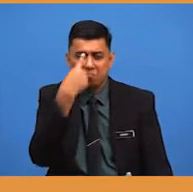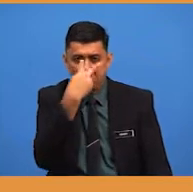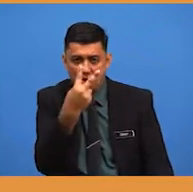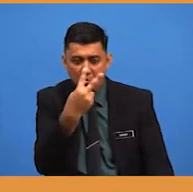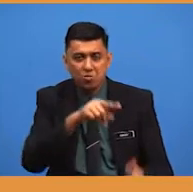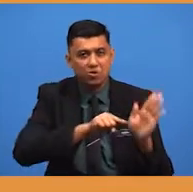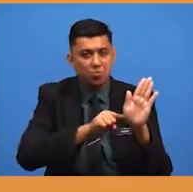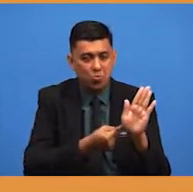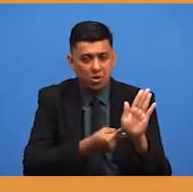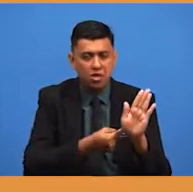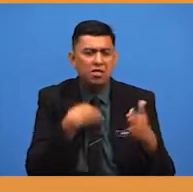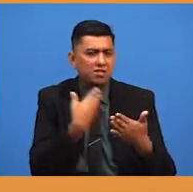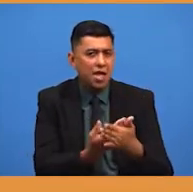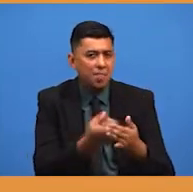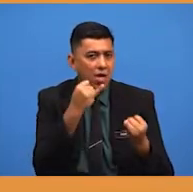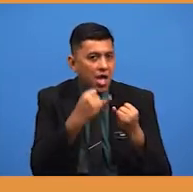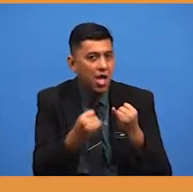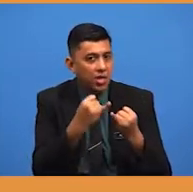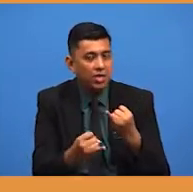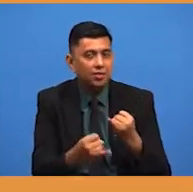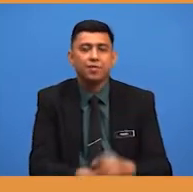semak sehinggalah yang terakhir.